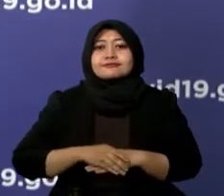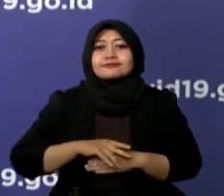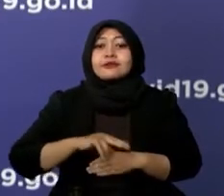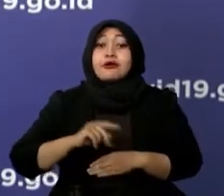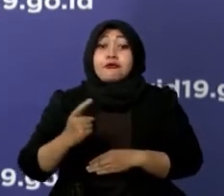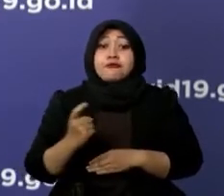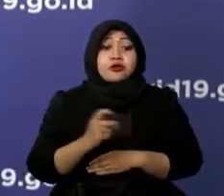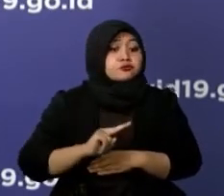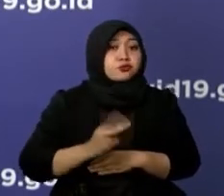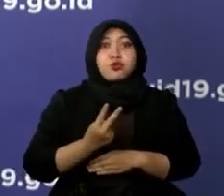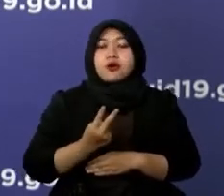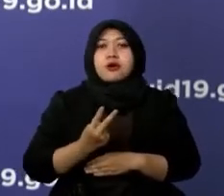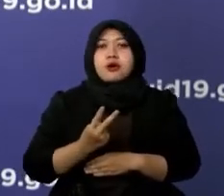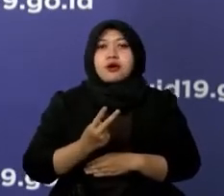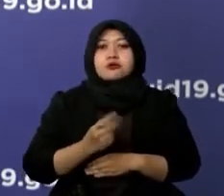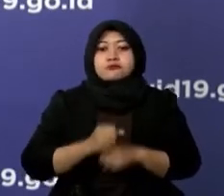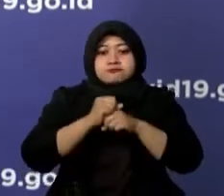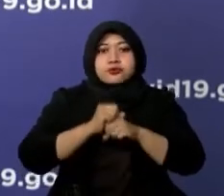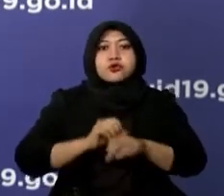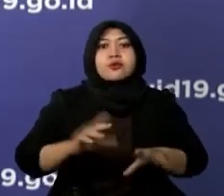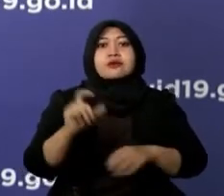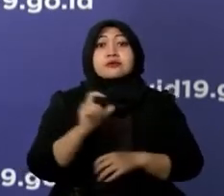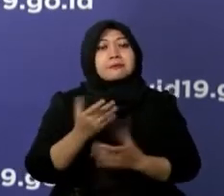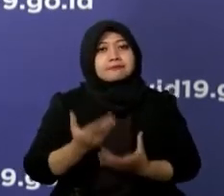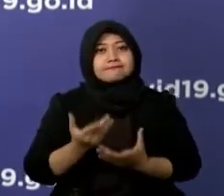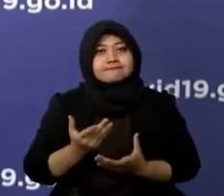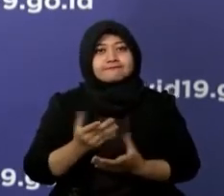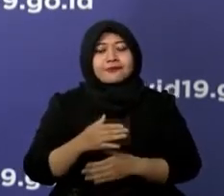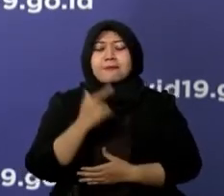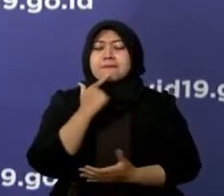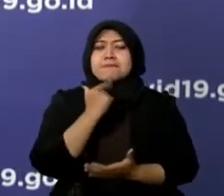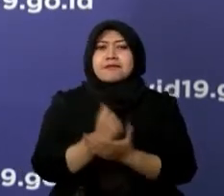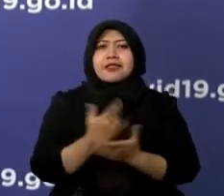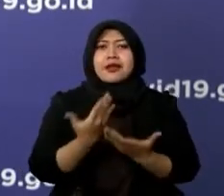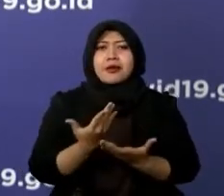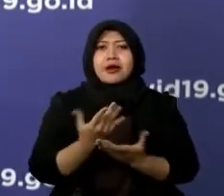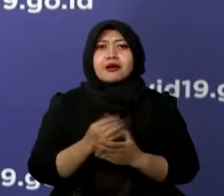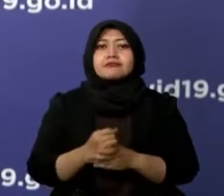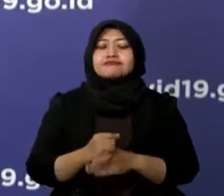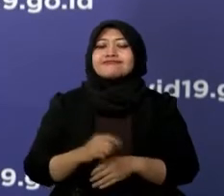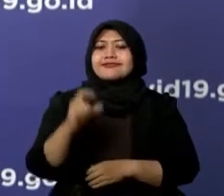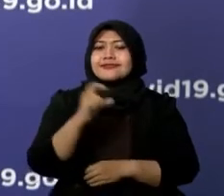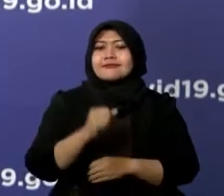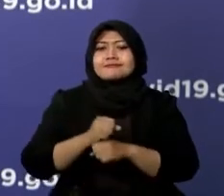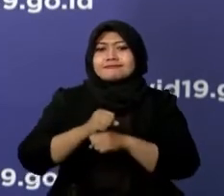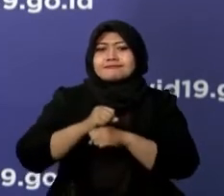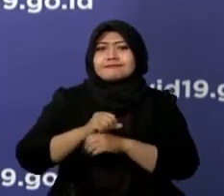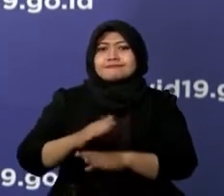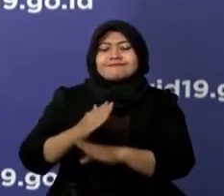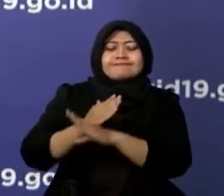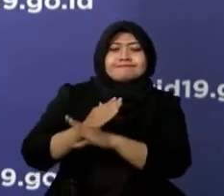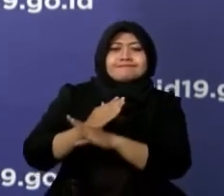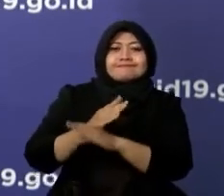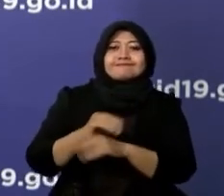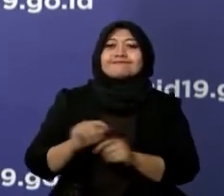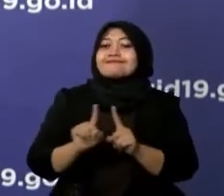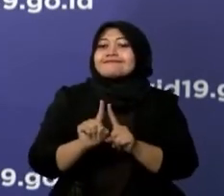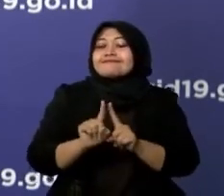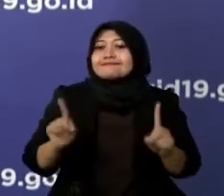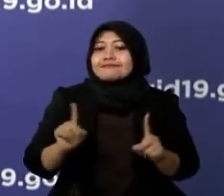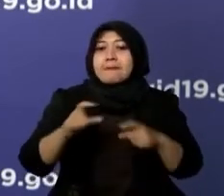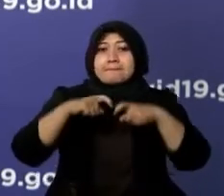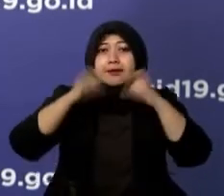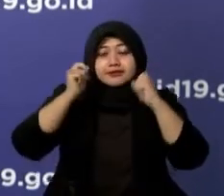bentuk virus, cara penularan, dan yang paling penting, diketahuinya cara mencegah yang efektif, seperti jaga jarak,